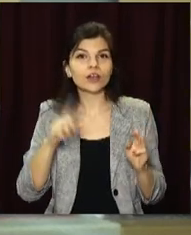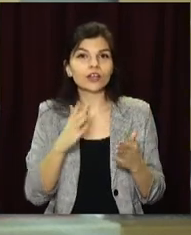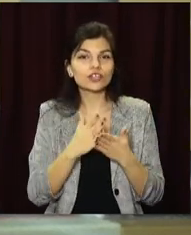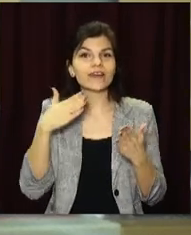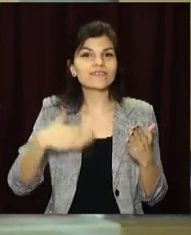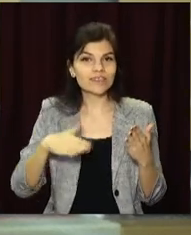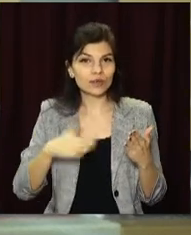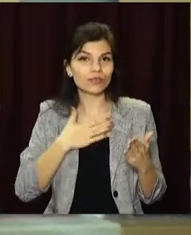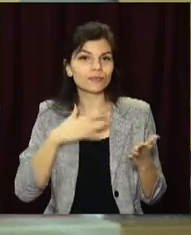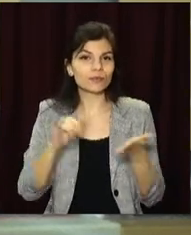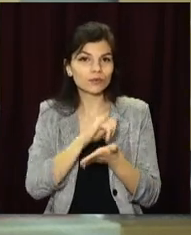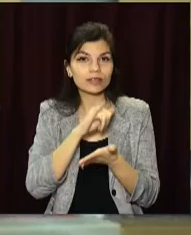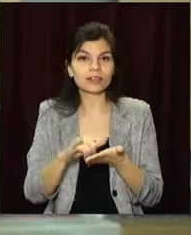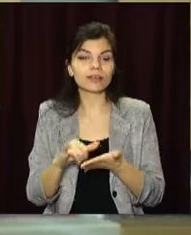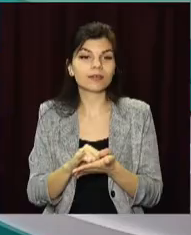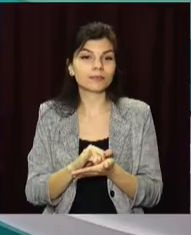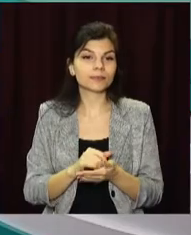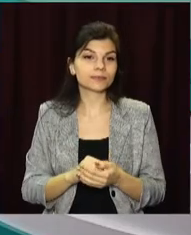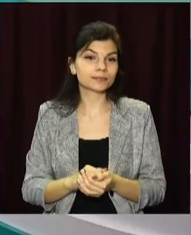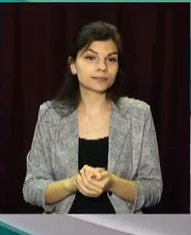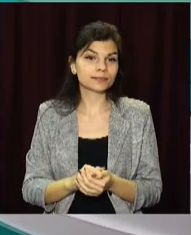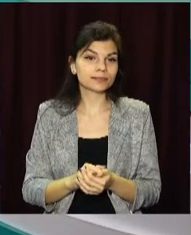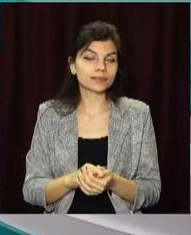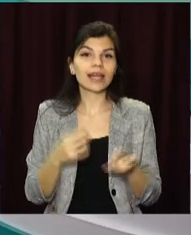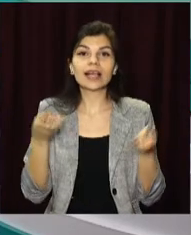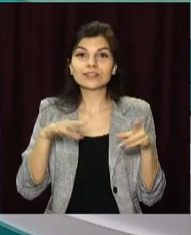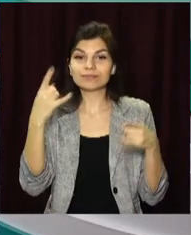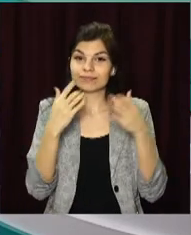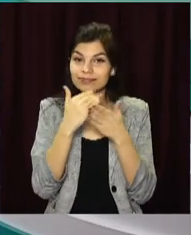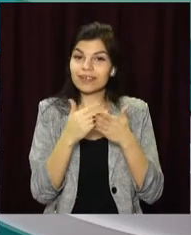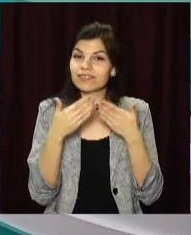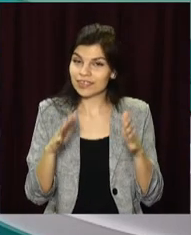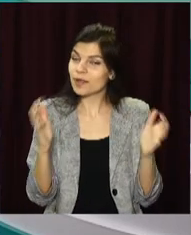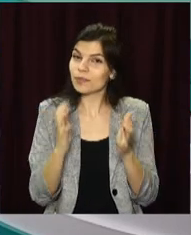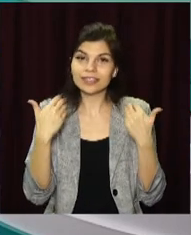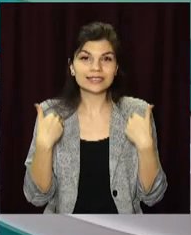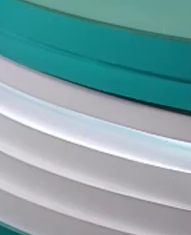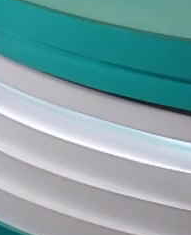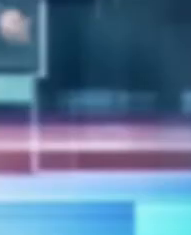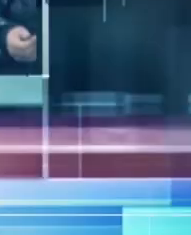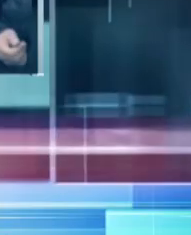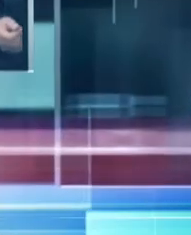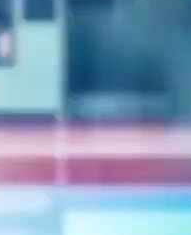сюжети в соціальних мережах та на нашому YouTube-каналі. Залишайтеся з відкритим та бережіть себе.